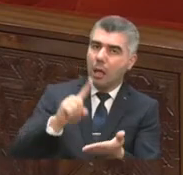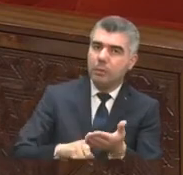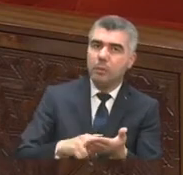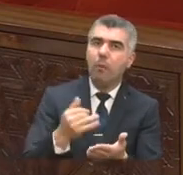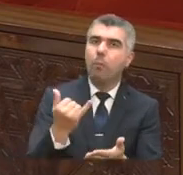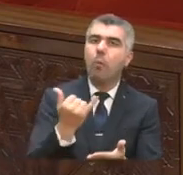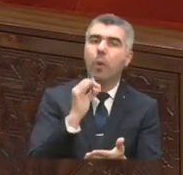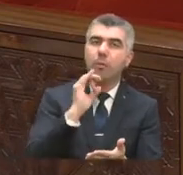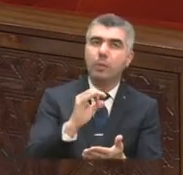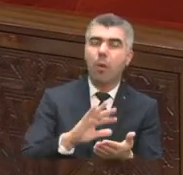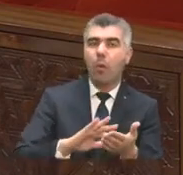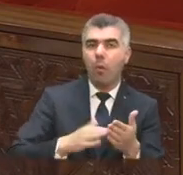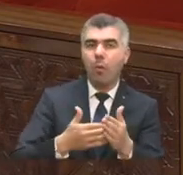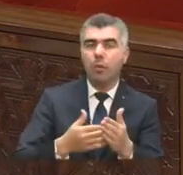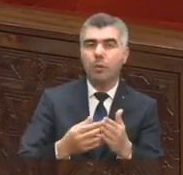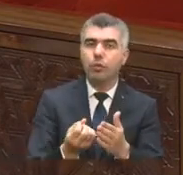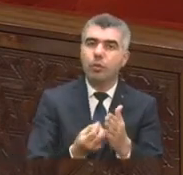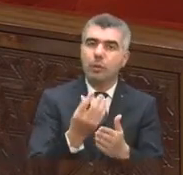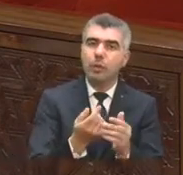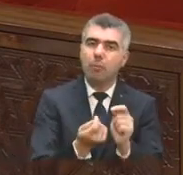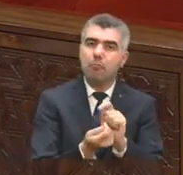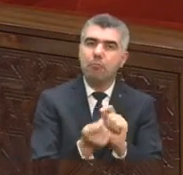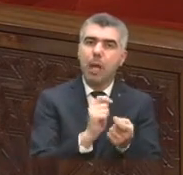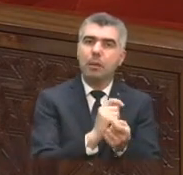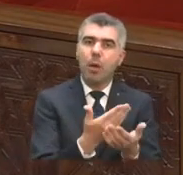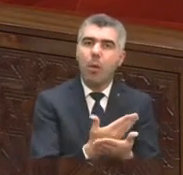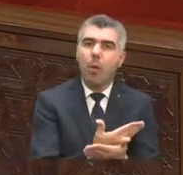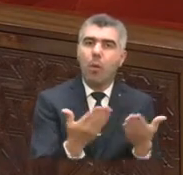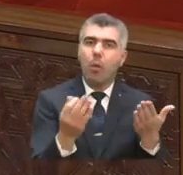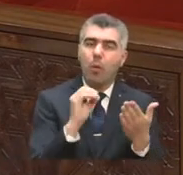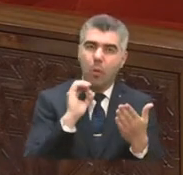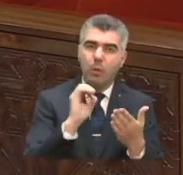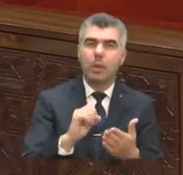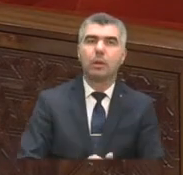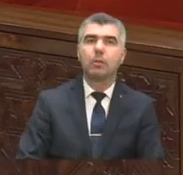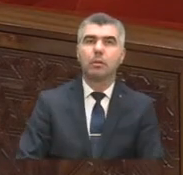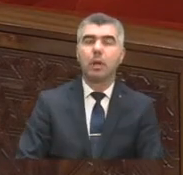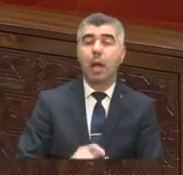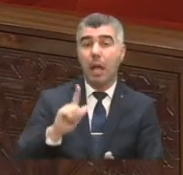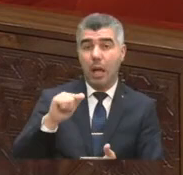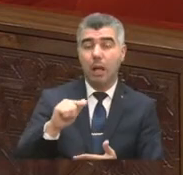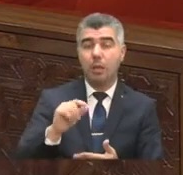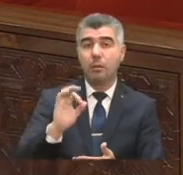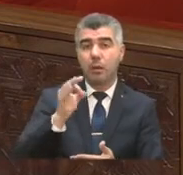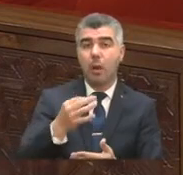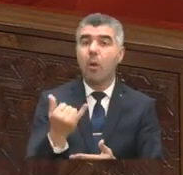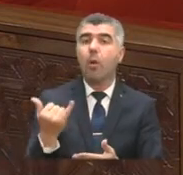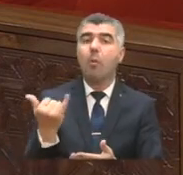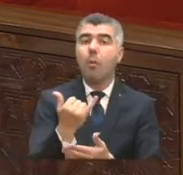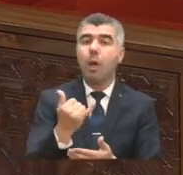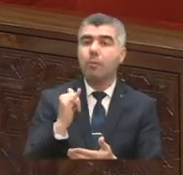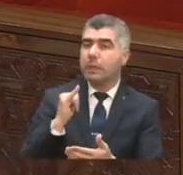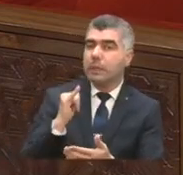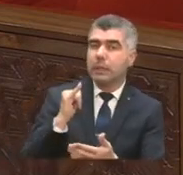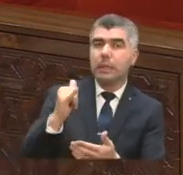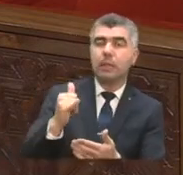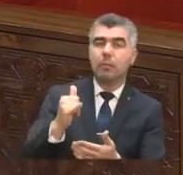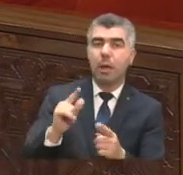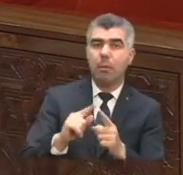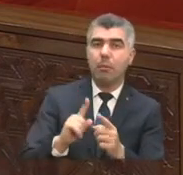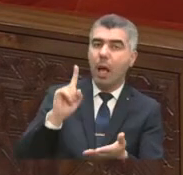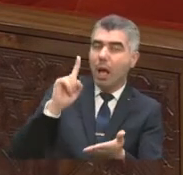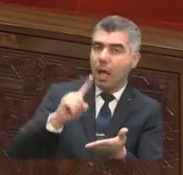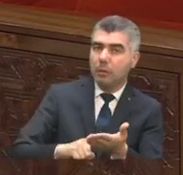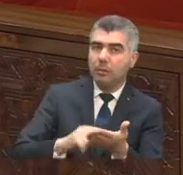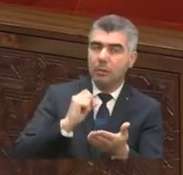كافيه مع تطوير وسائل النقل المتكامله ومتعدده الوسائط، وايضا تعزيز وسائل النقل المستدام، وهذا يخص